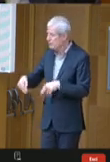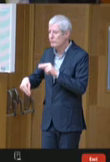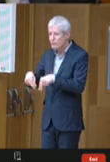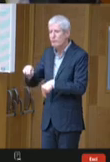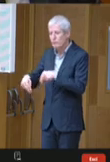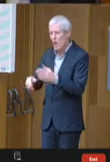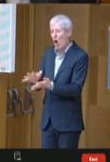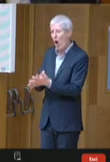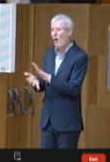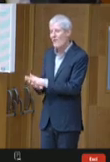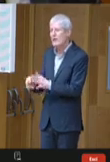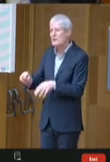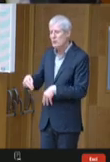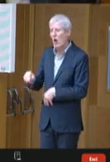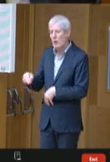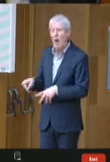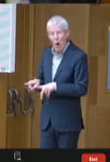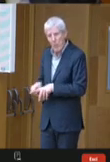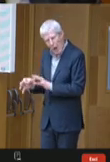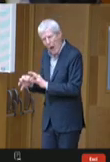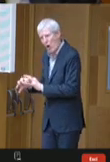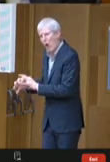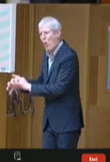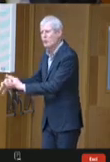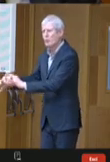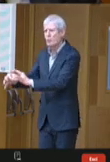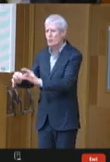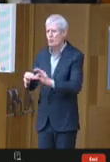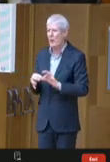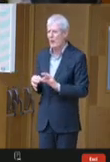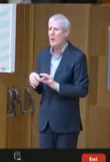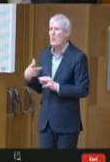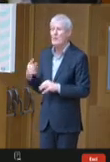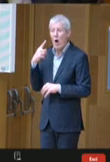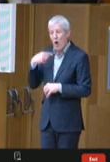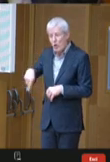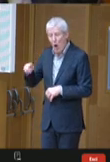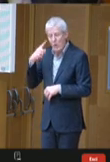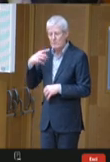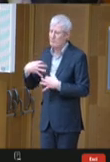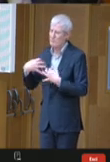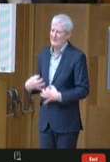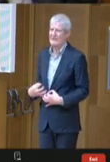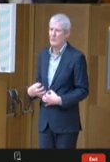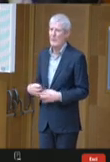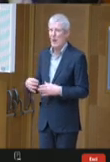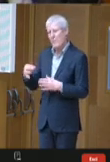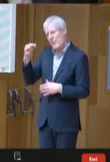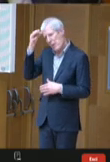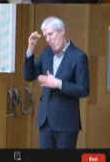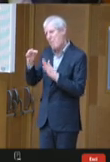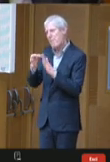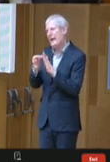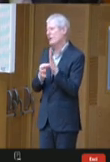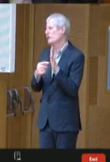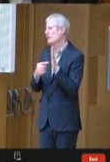convenzione convintamente, perché siamo sicuri che i principi che sono